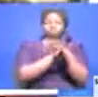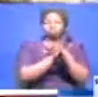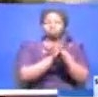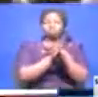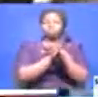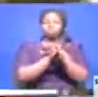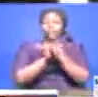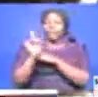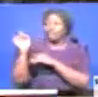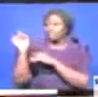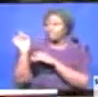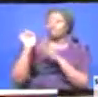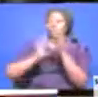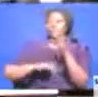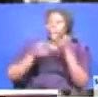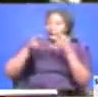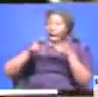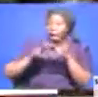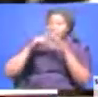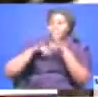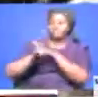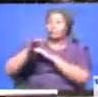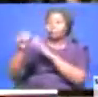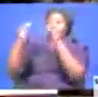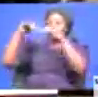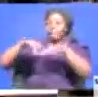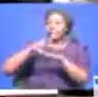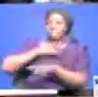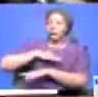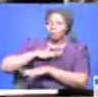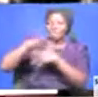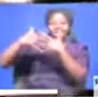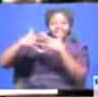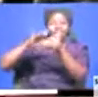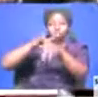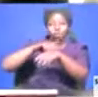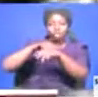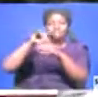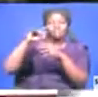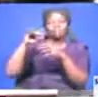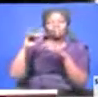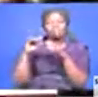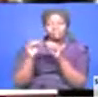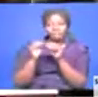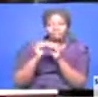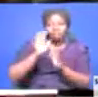Hii ndiyo taswira iliyoshuhudiwa kwenye lango la bunge la kaunti ya Samburu leo wakati wa kikao cha kuapisha wakilishi wadi.